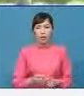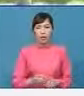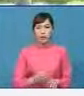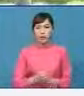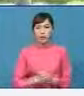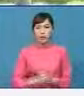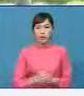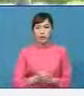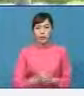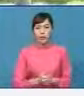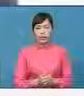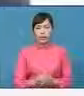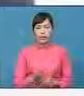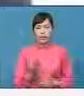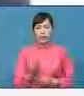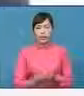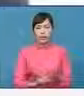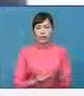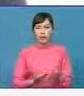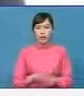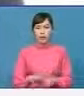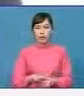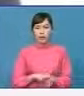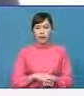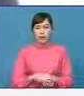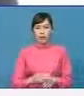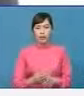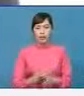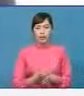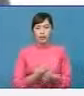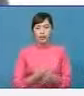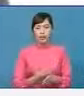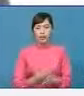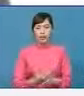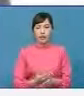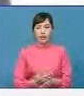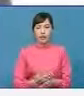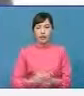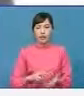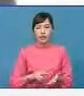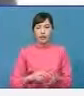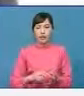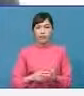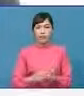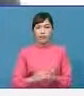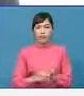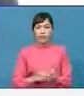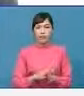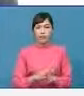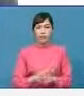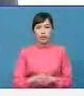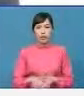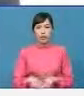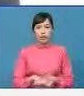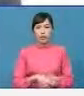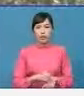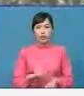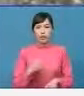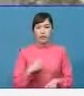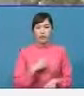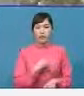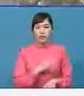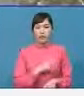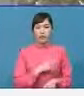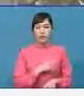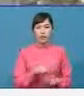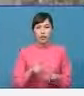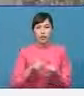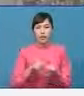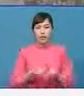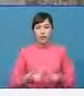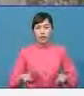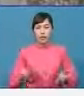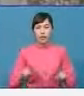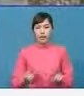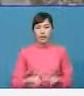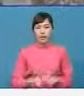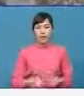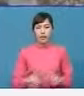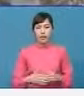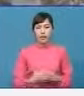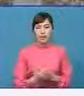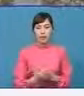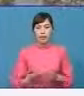қадам жасау ел еншісінде. Тіпті бұл реформаның жүзеге асуы кезінде қарапайым халық пікірінің өзі аса маңызды. Сондықтан жаңа заманға